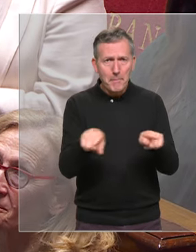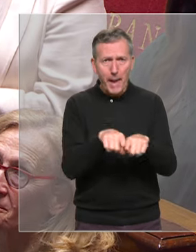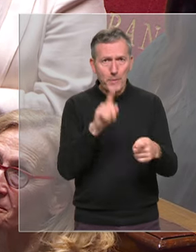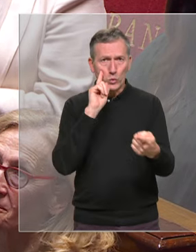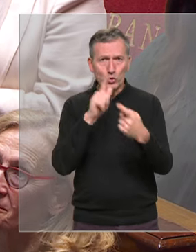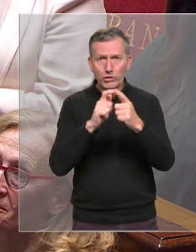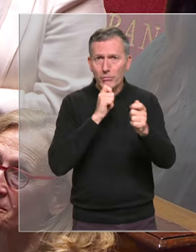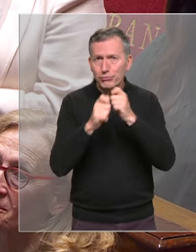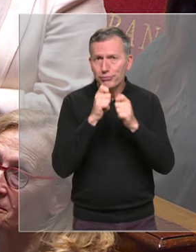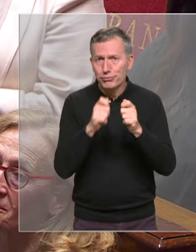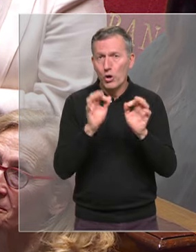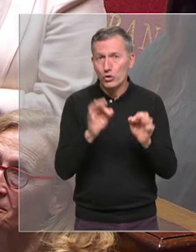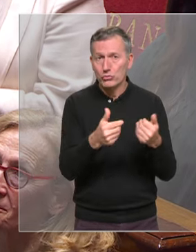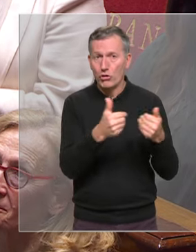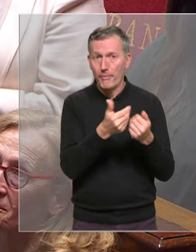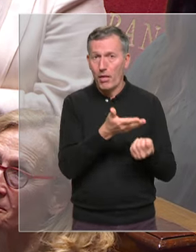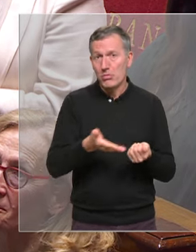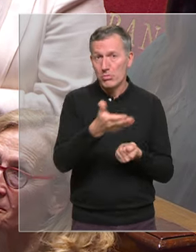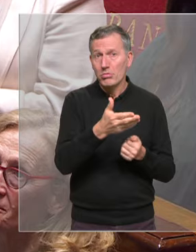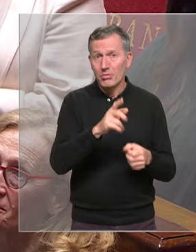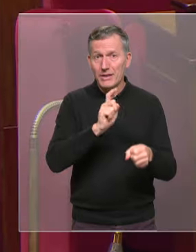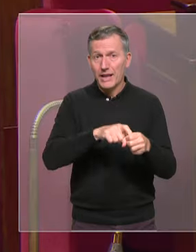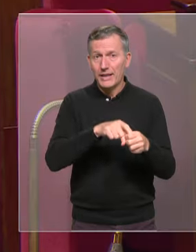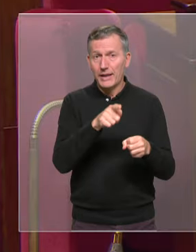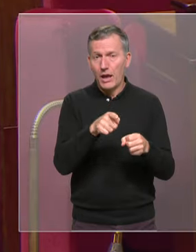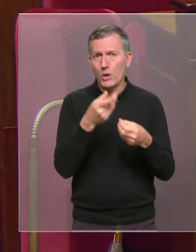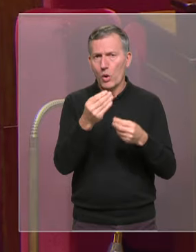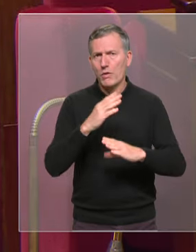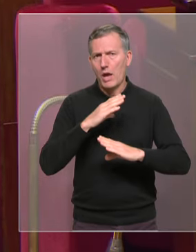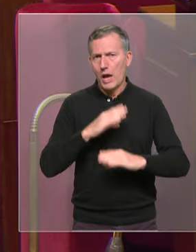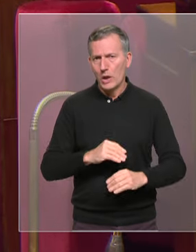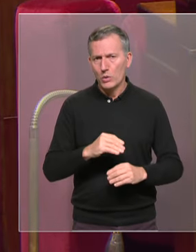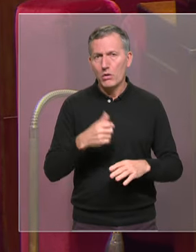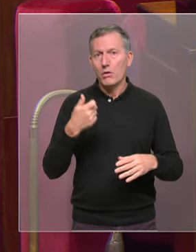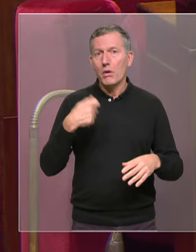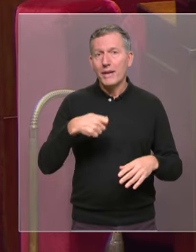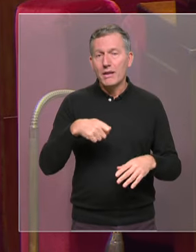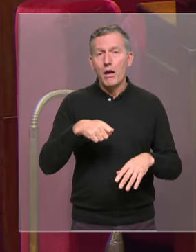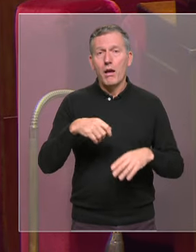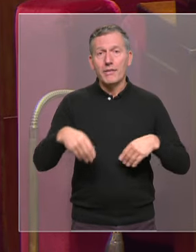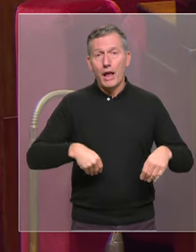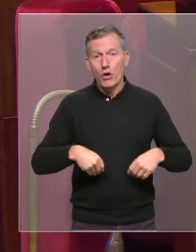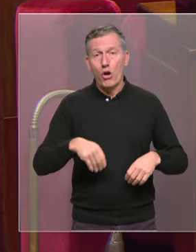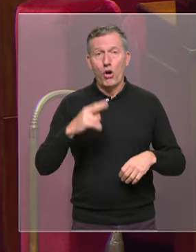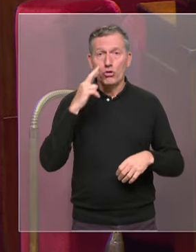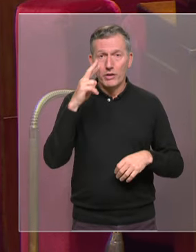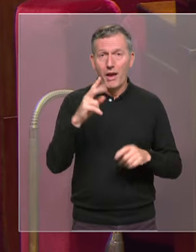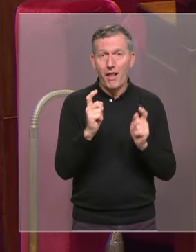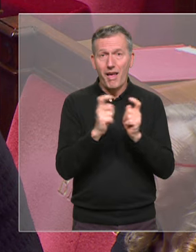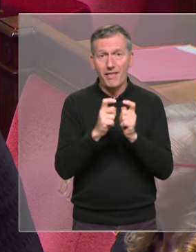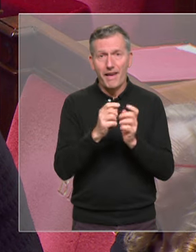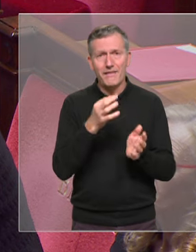question, à la demande d'ailleurs des organisations syndicales. Je souhaite vous rassurer, le président directeur général d'EDF a été extrêmement